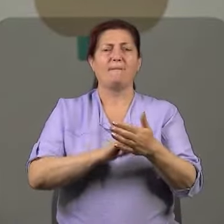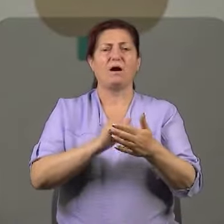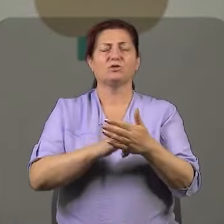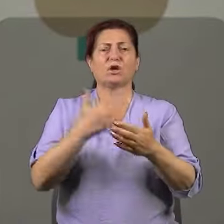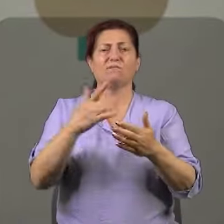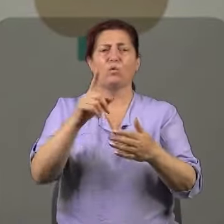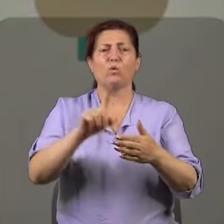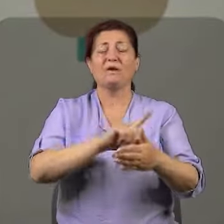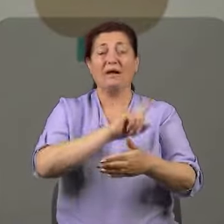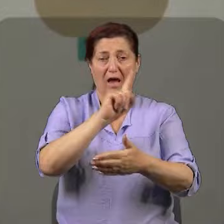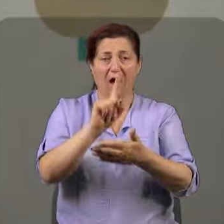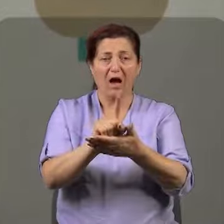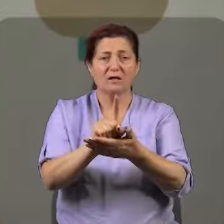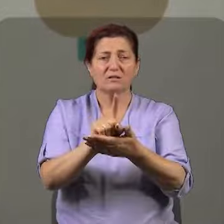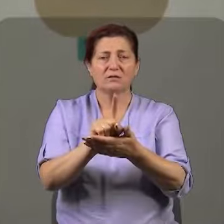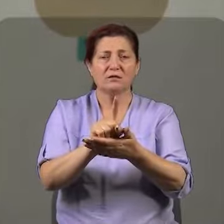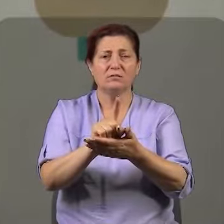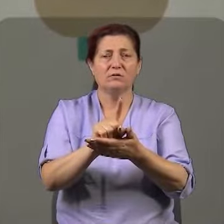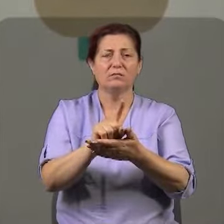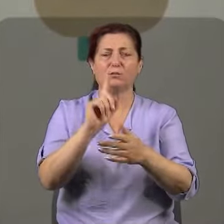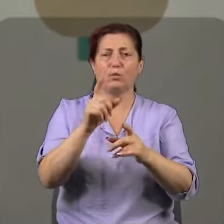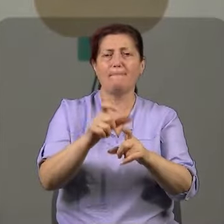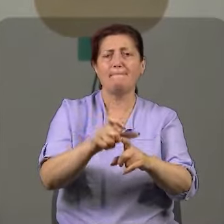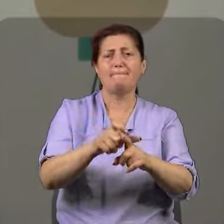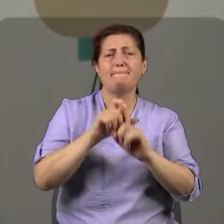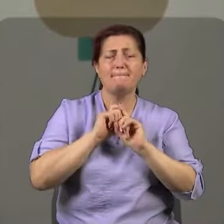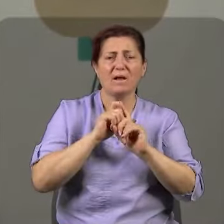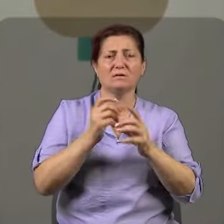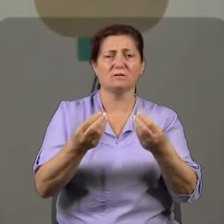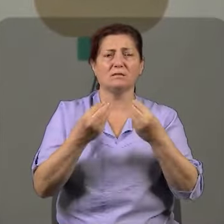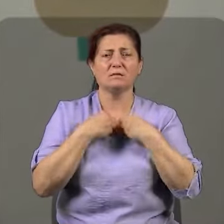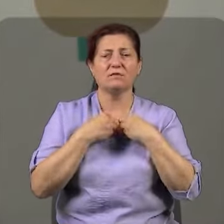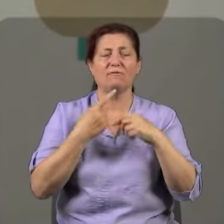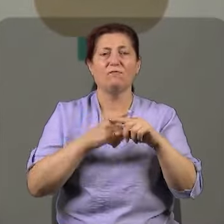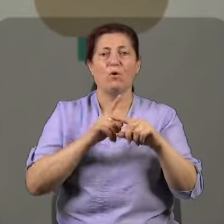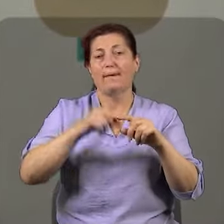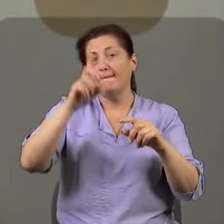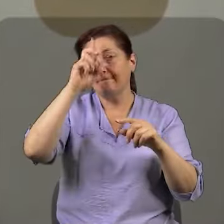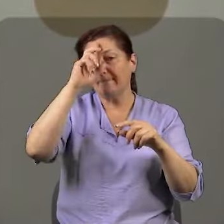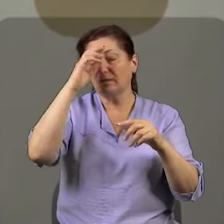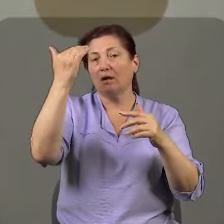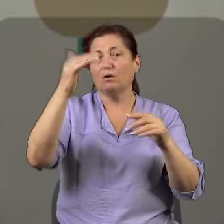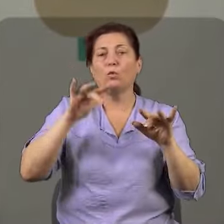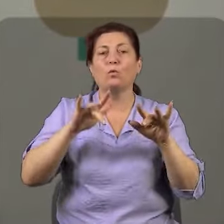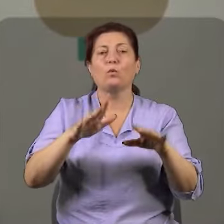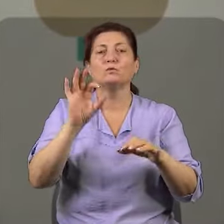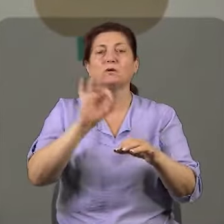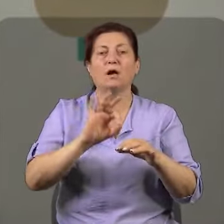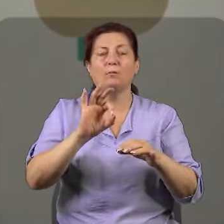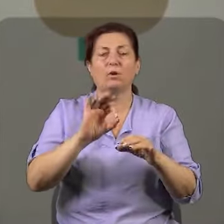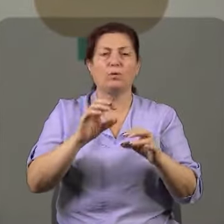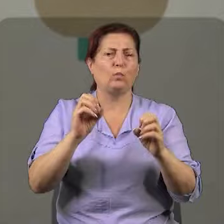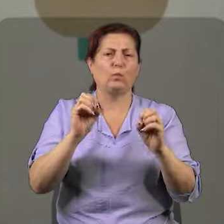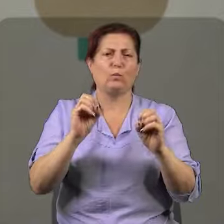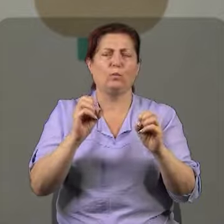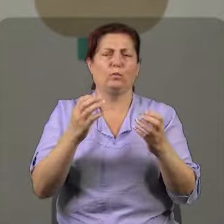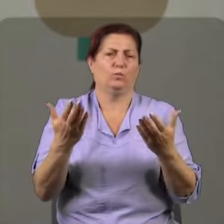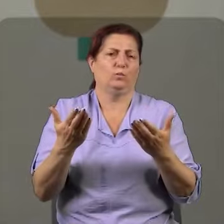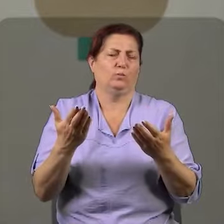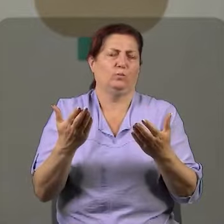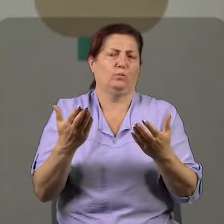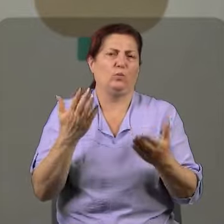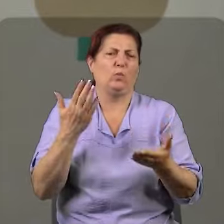տրվում են նույնիսկ, հա, այնպիսի պատասխաններ են տրվում, որ ոնց որ պետական գործիչների համար ուղղակի աբսուրդ է